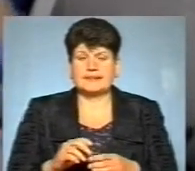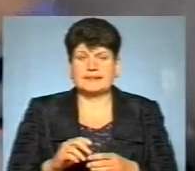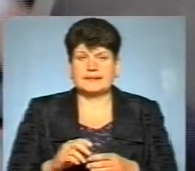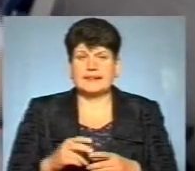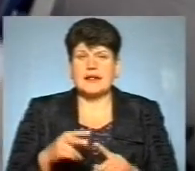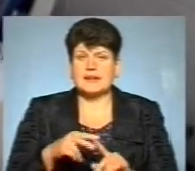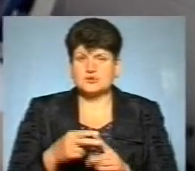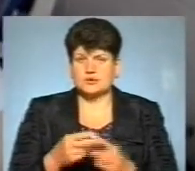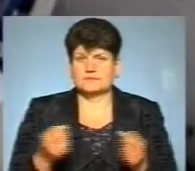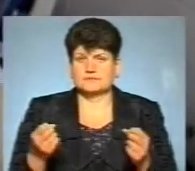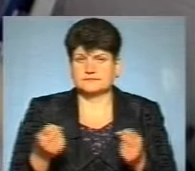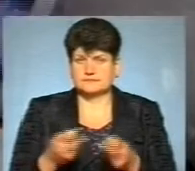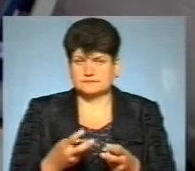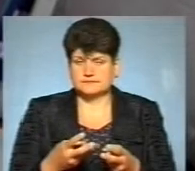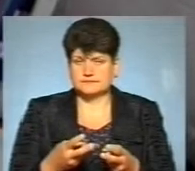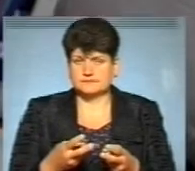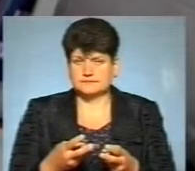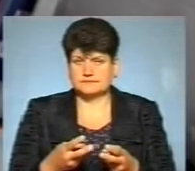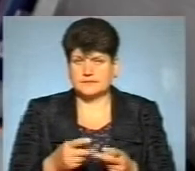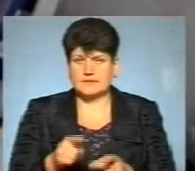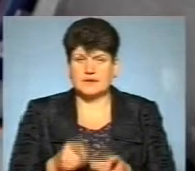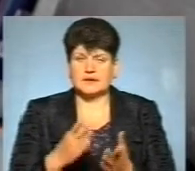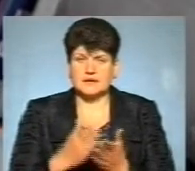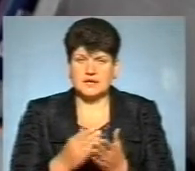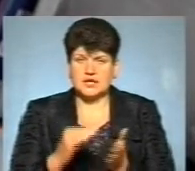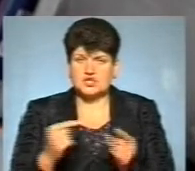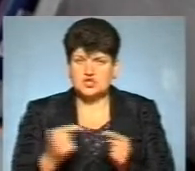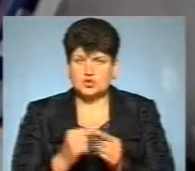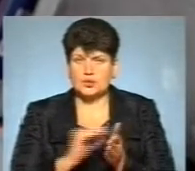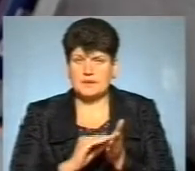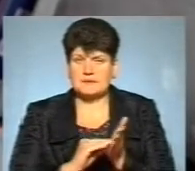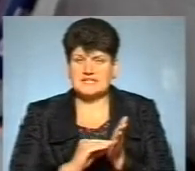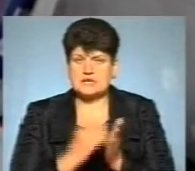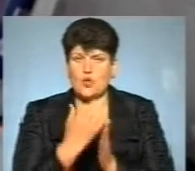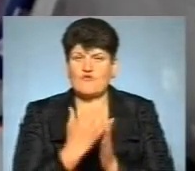об'єм, який вказаний чітко в інструкції.